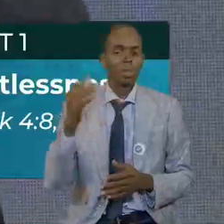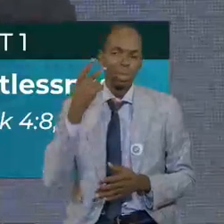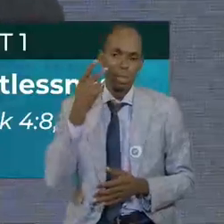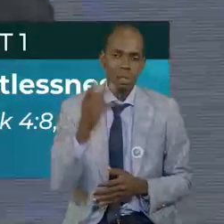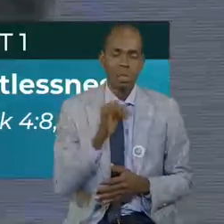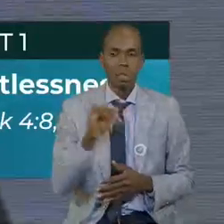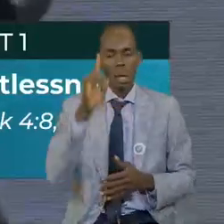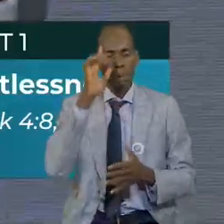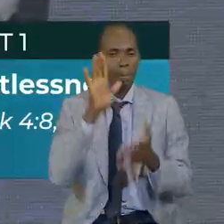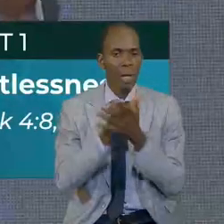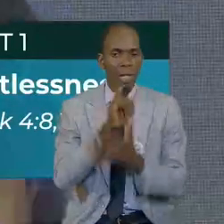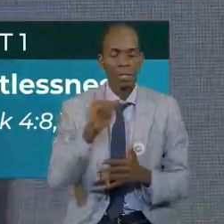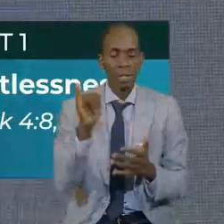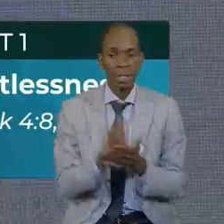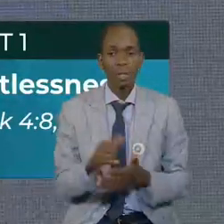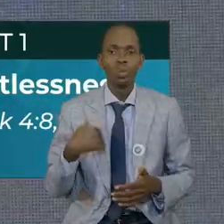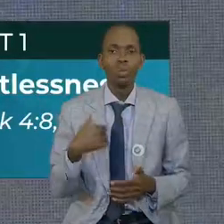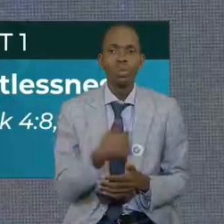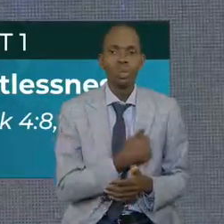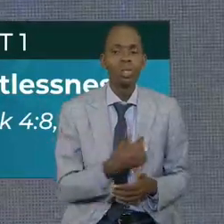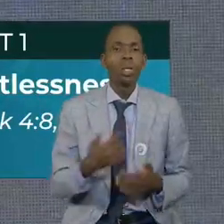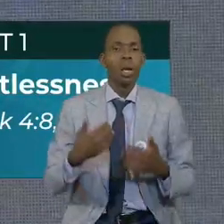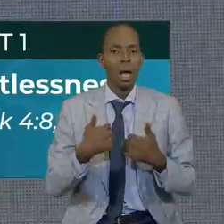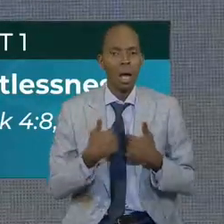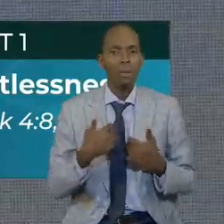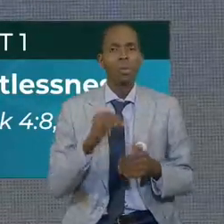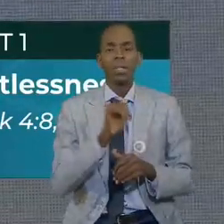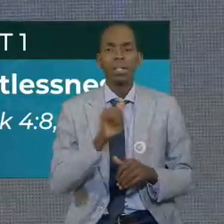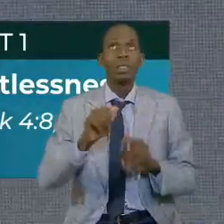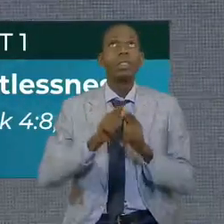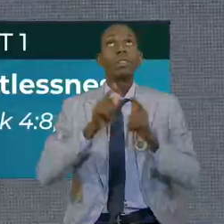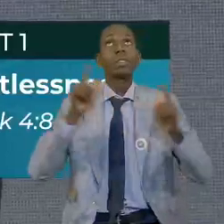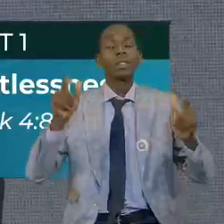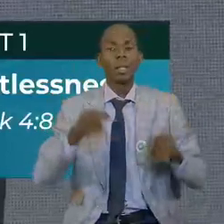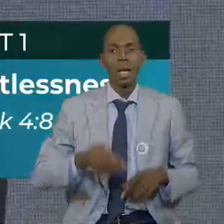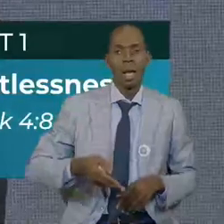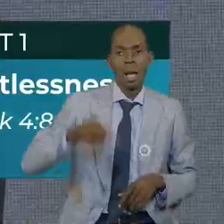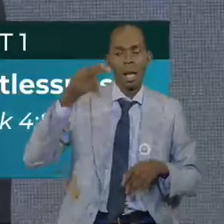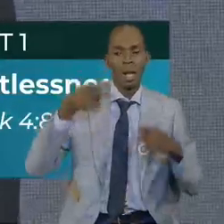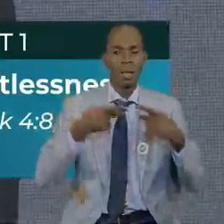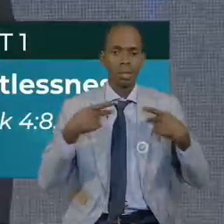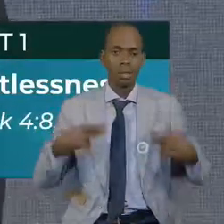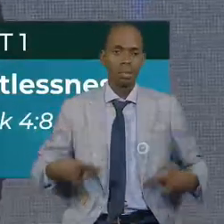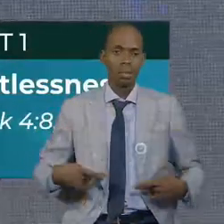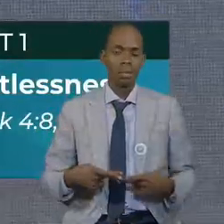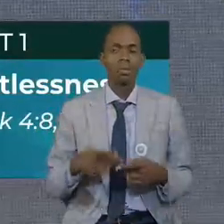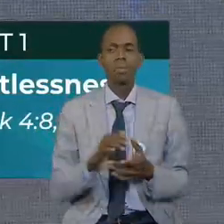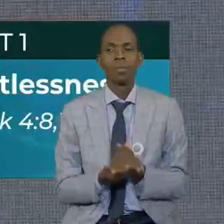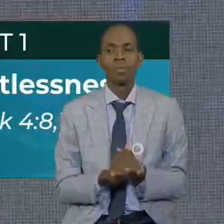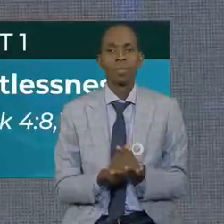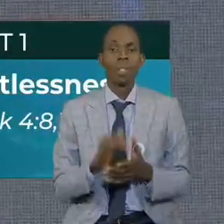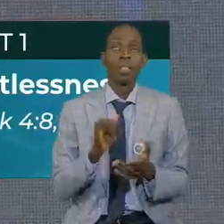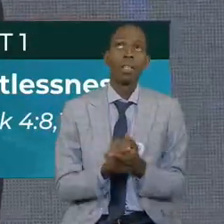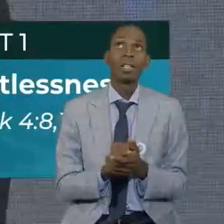we have a great high priest. Sachant donc, ayant la foi que, puisque nous avons un grand souverain